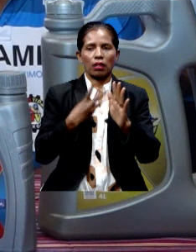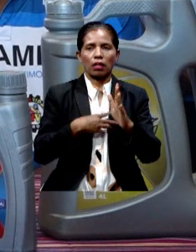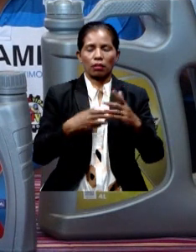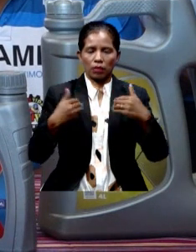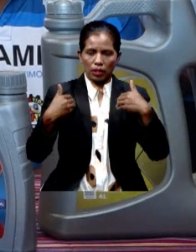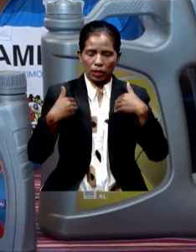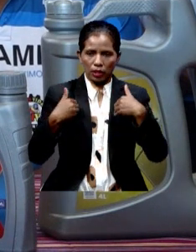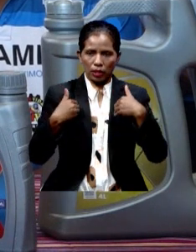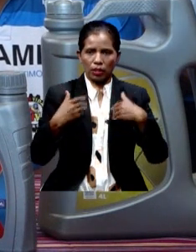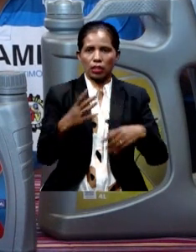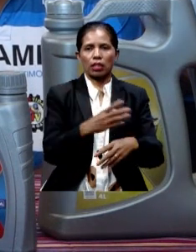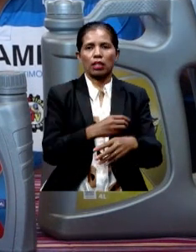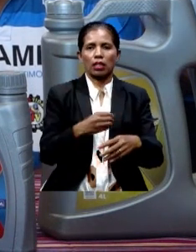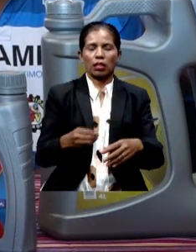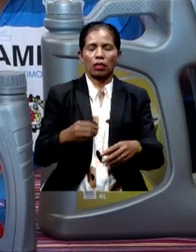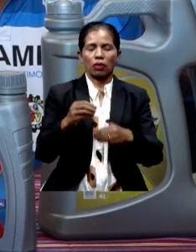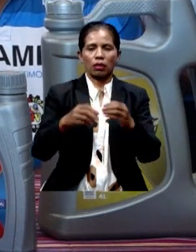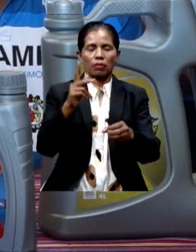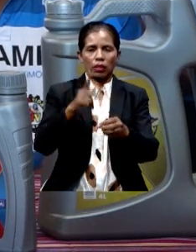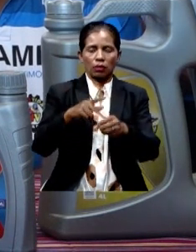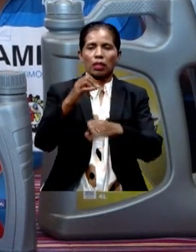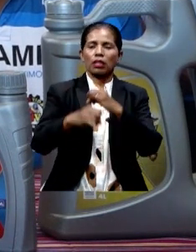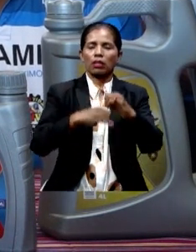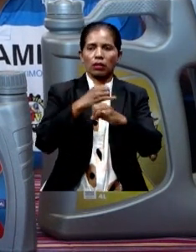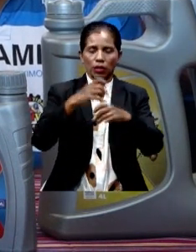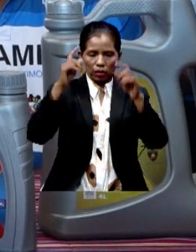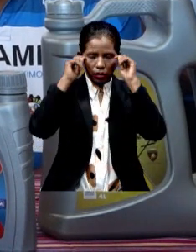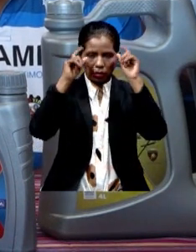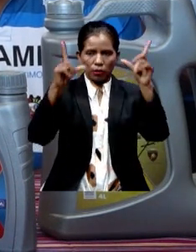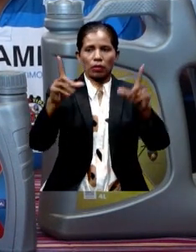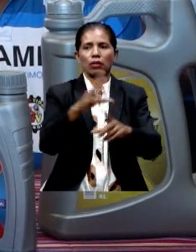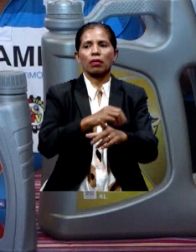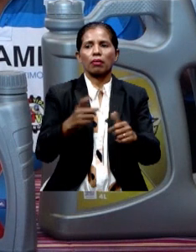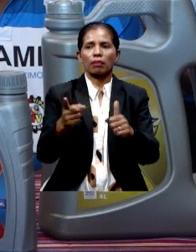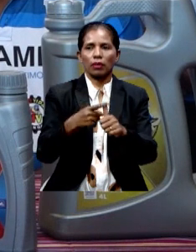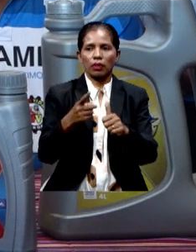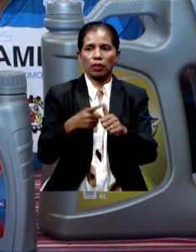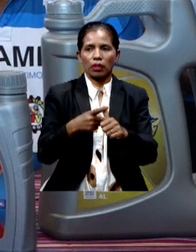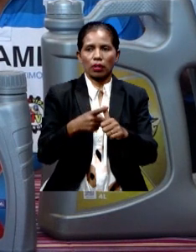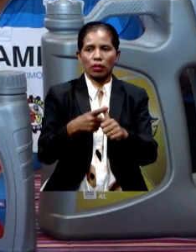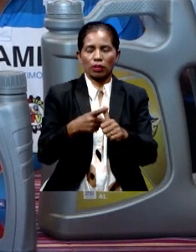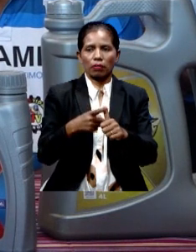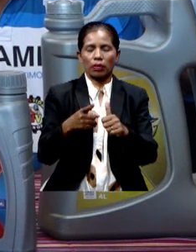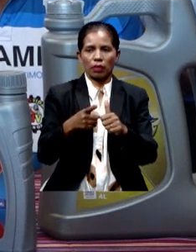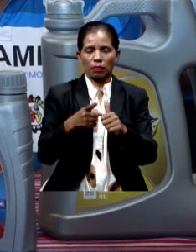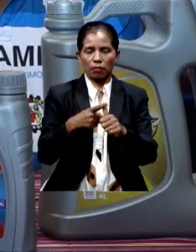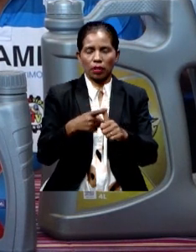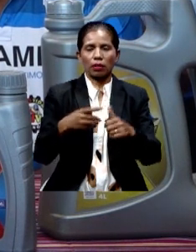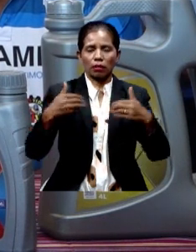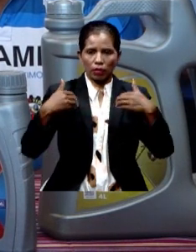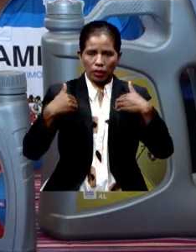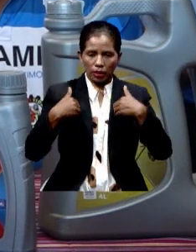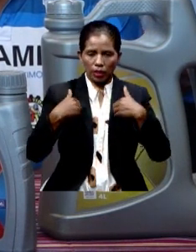tagline namanya Pertamina Internasional Timor itu Premiero no sempre iha. Jadi kami selalu